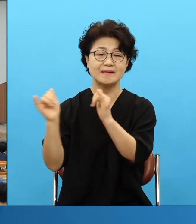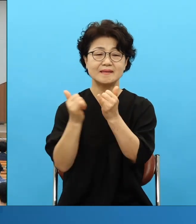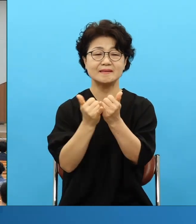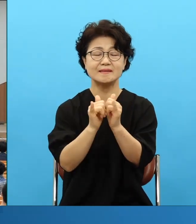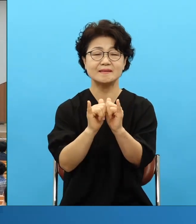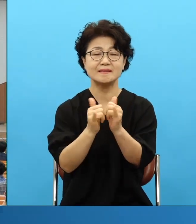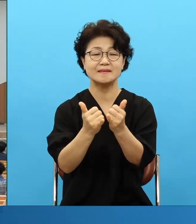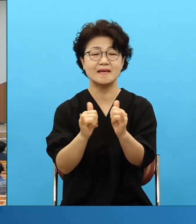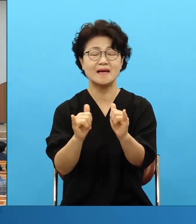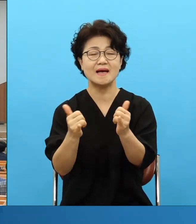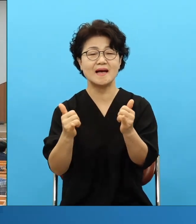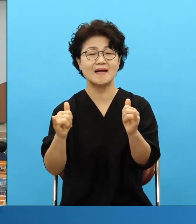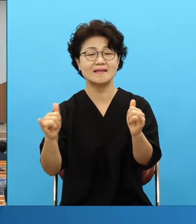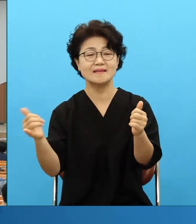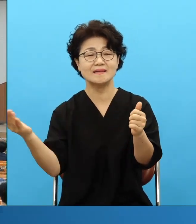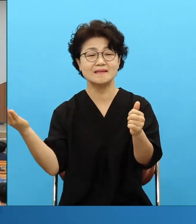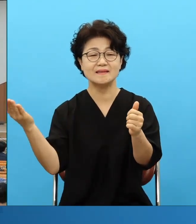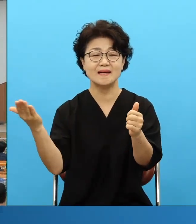잃어버린